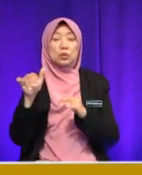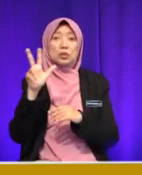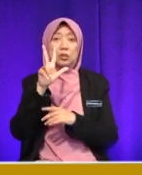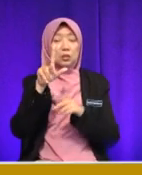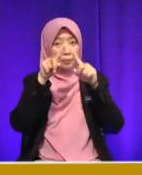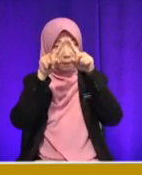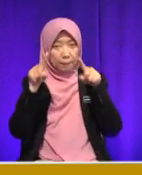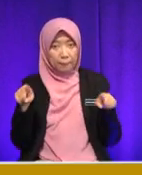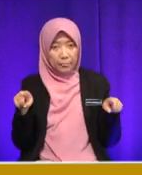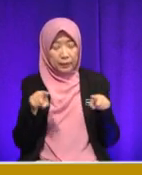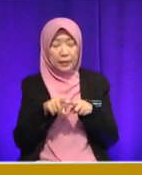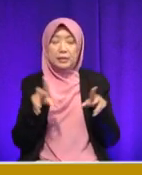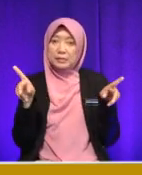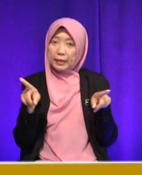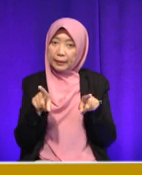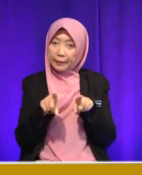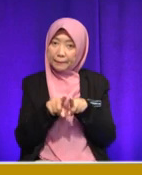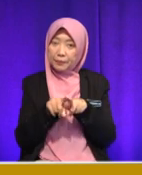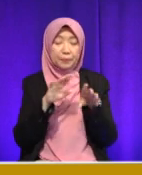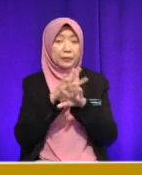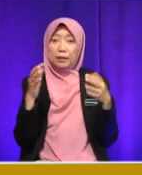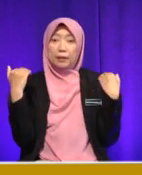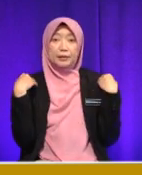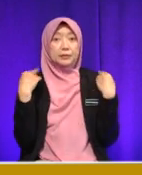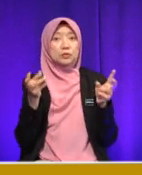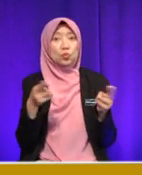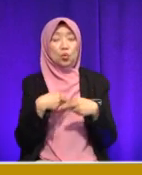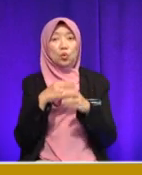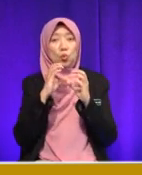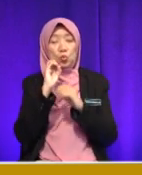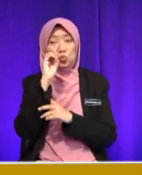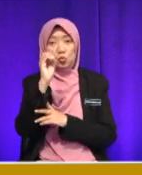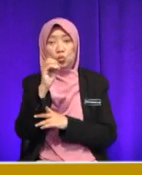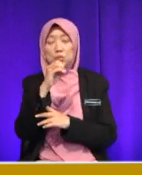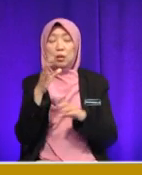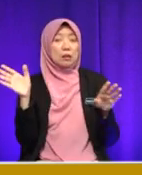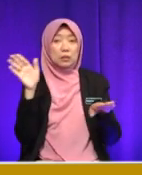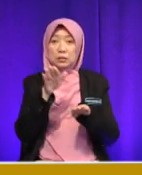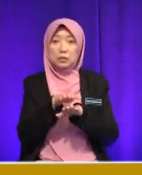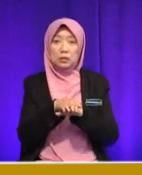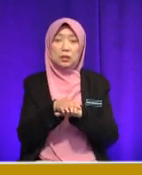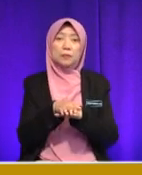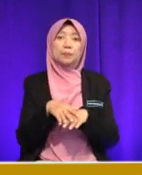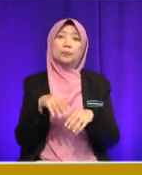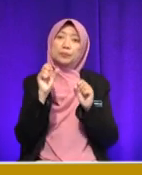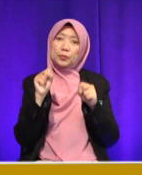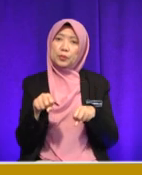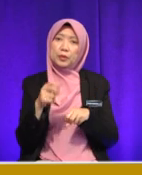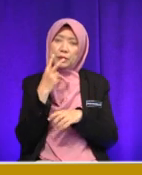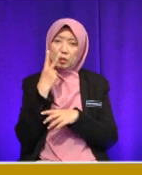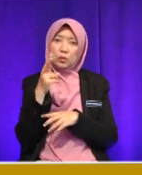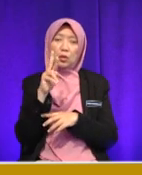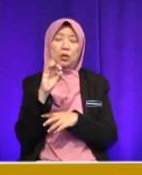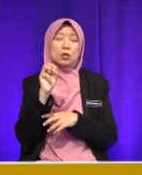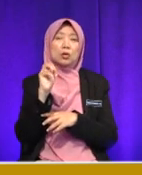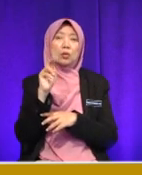segi tiga sama sisi. Anda boleh lihat tak ada ruang kosong dekat sana. Tak ada bertindih, tak ada. Okey, dan anda boleh lihat rhombus.